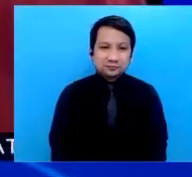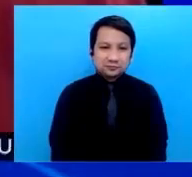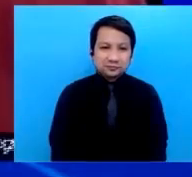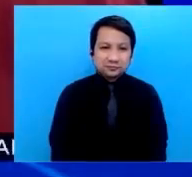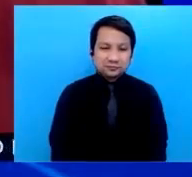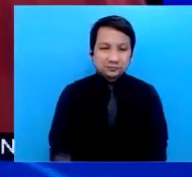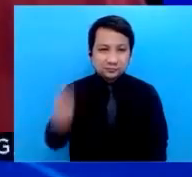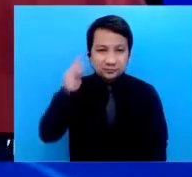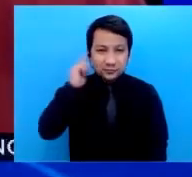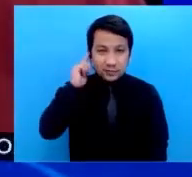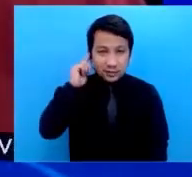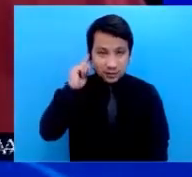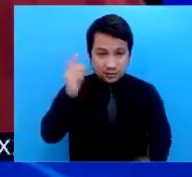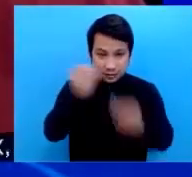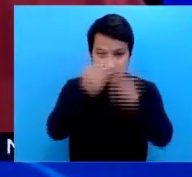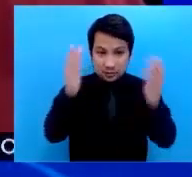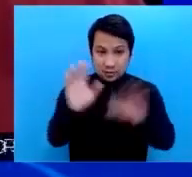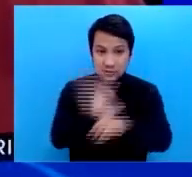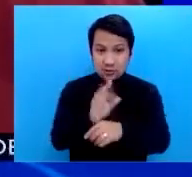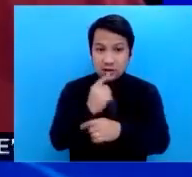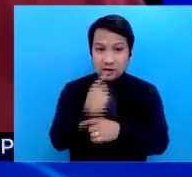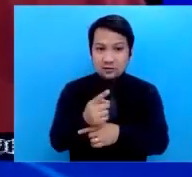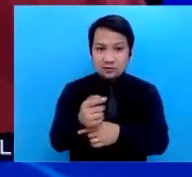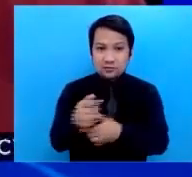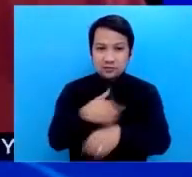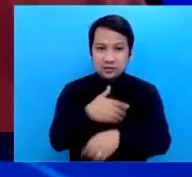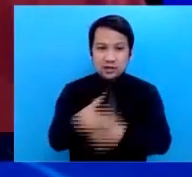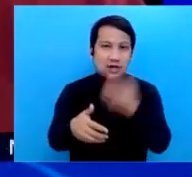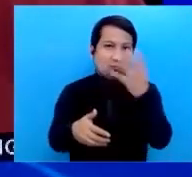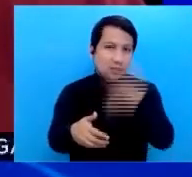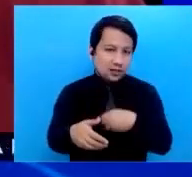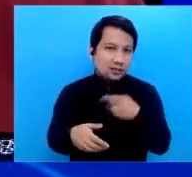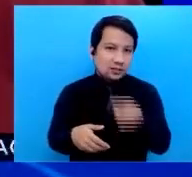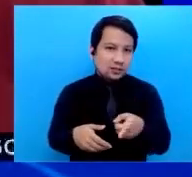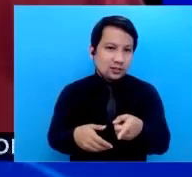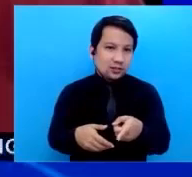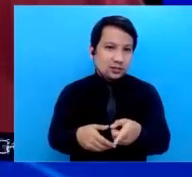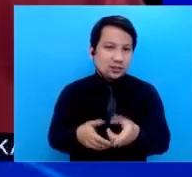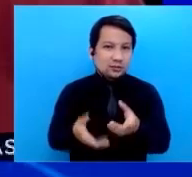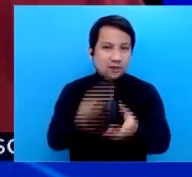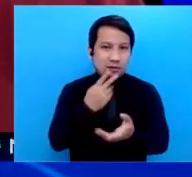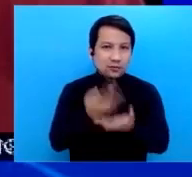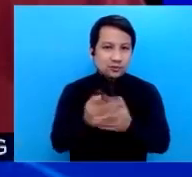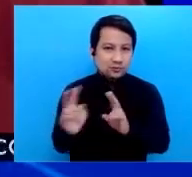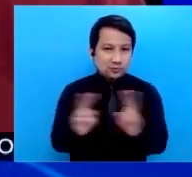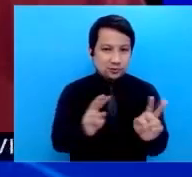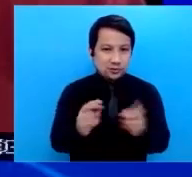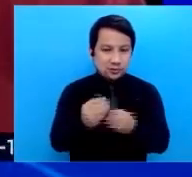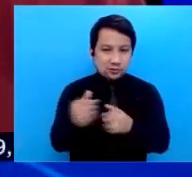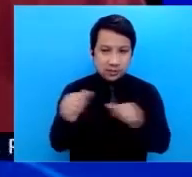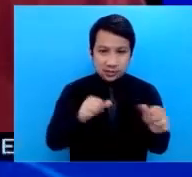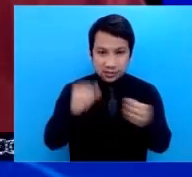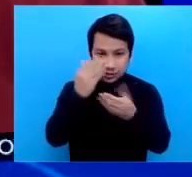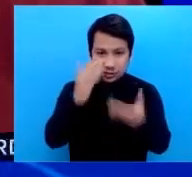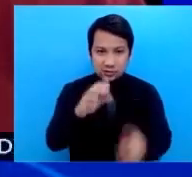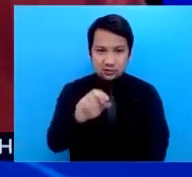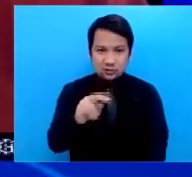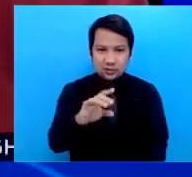Ito naman, partner, napanood ko to kasama ng aking baby girl, Maganda. At marami nang na-good vibes sa hit Disney animated film na